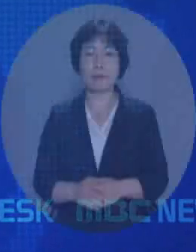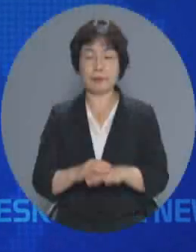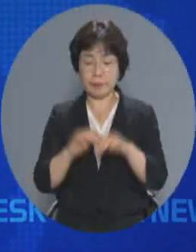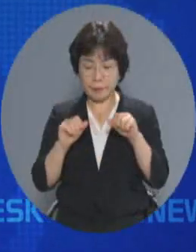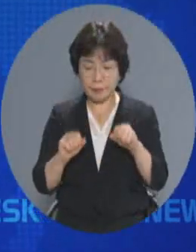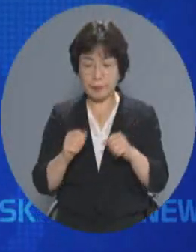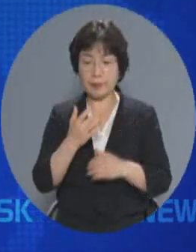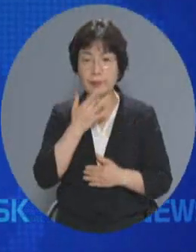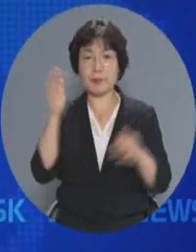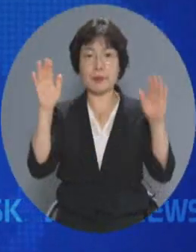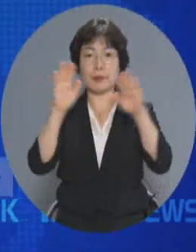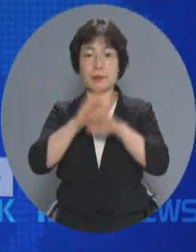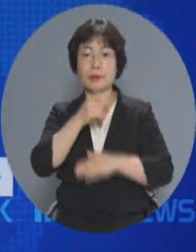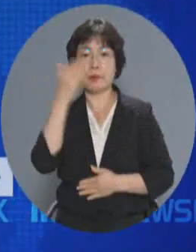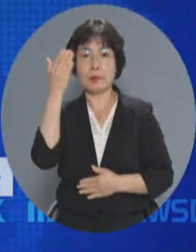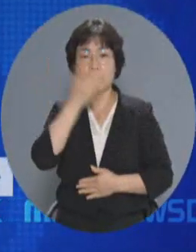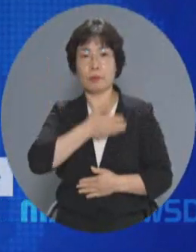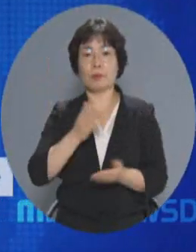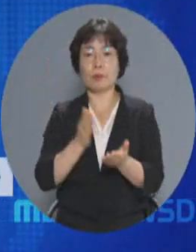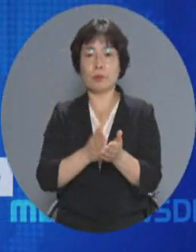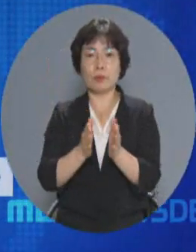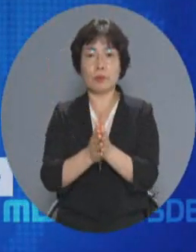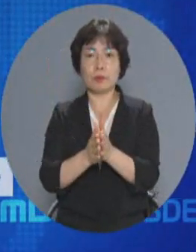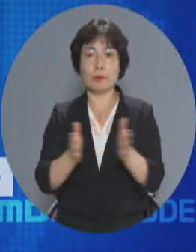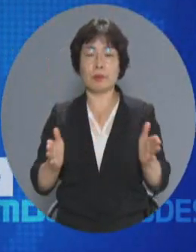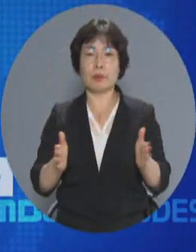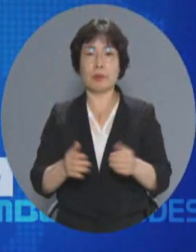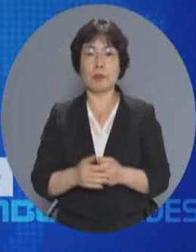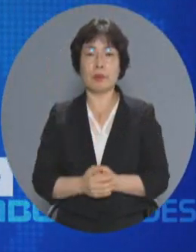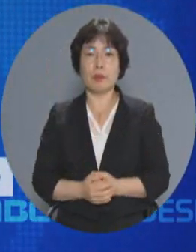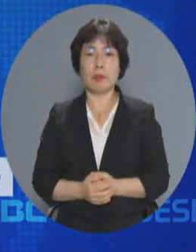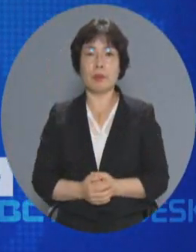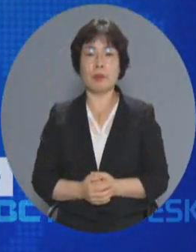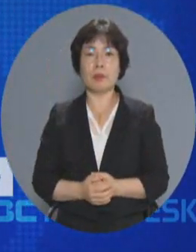여러분 안녕하십니까? 화요일 밤 여수 MBC 뉴스데스크입니다.